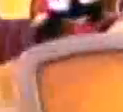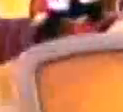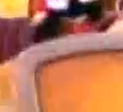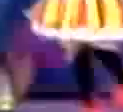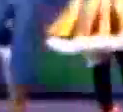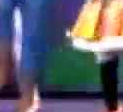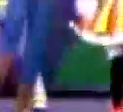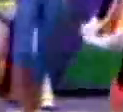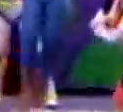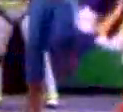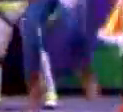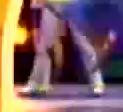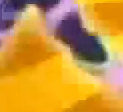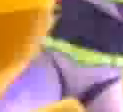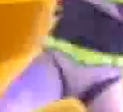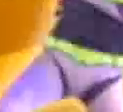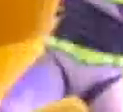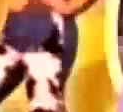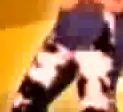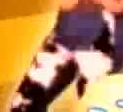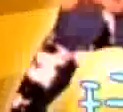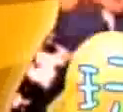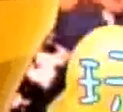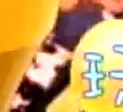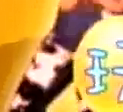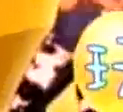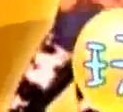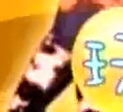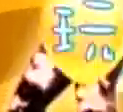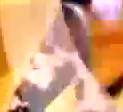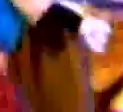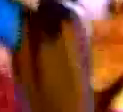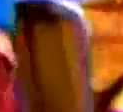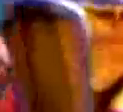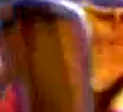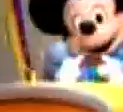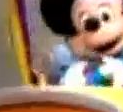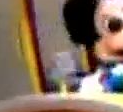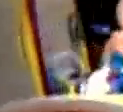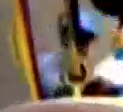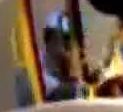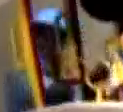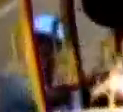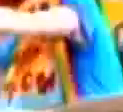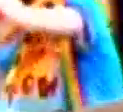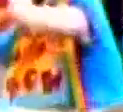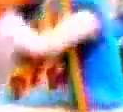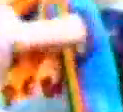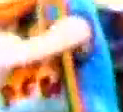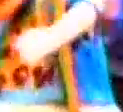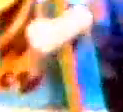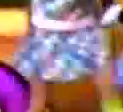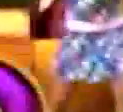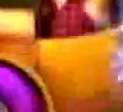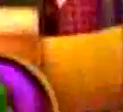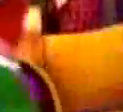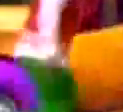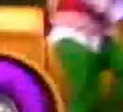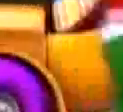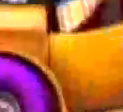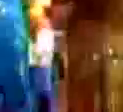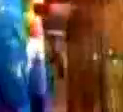次米奇、米妮和唐老鸭、巴斯光年，还有玩具总动员里的朋友，将一起搭着神奇小巴，展开一场充满惊喜意